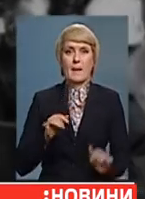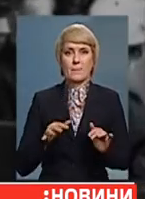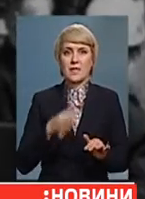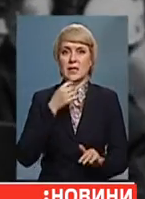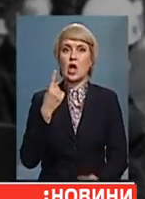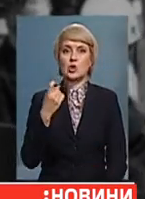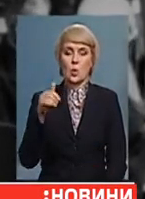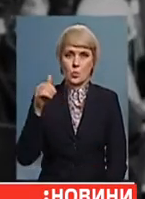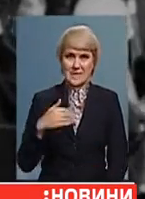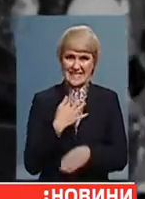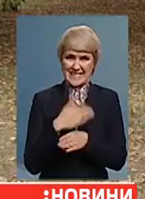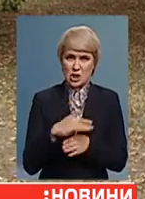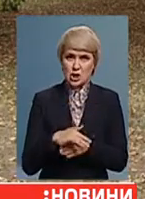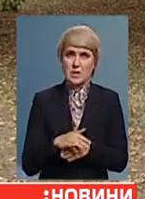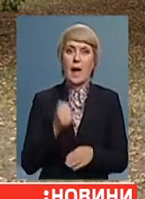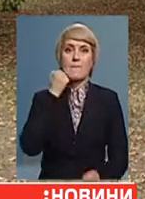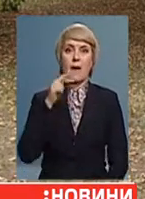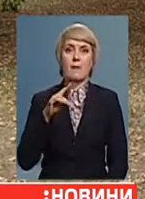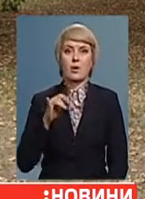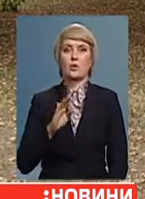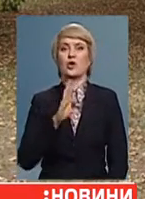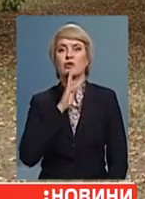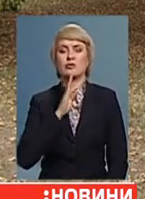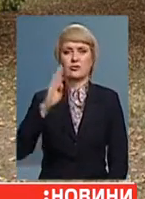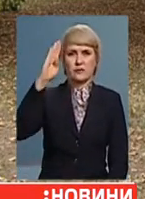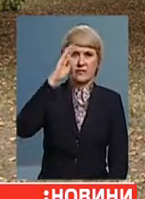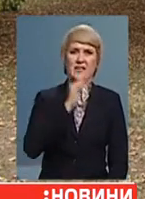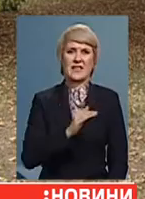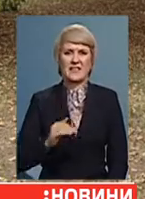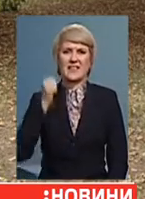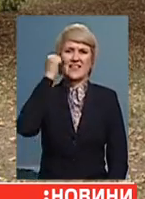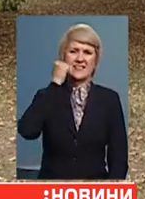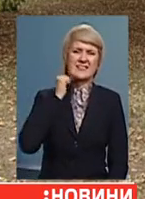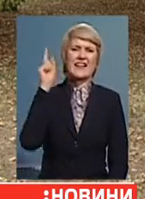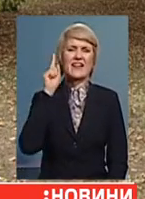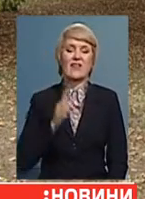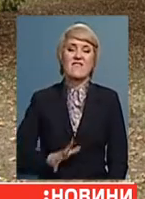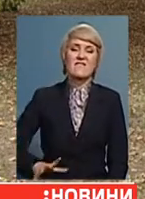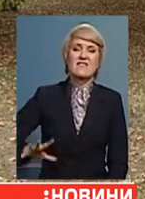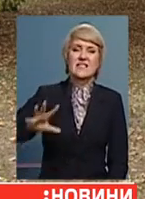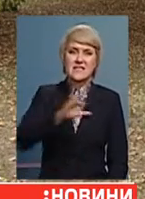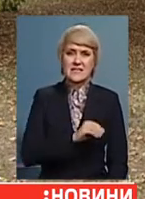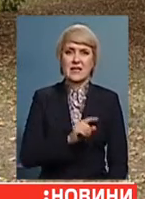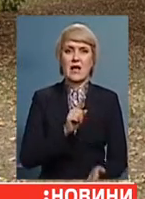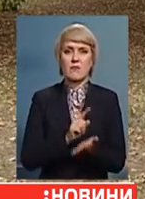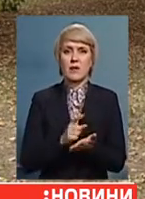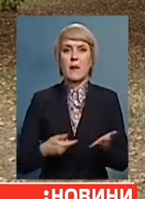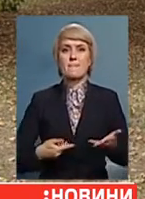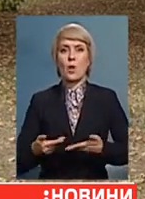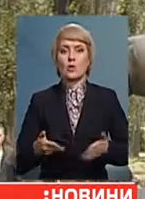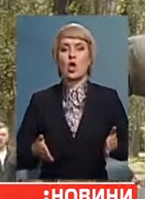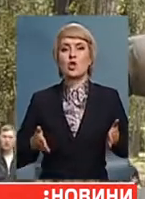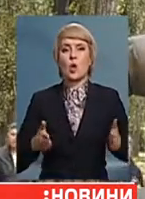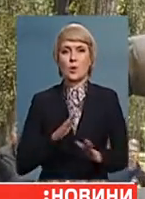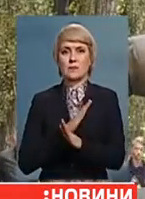тисяч знищених у Бабиному Яру. Жінки, чоловіки, діти, літні люди, євреї – усі вони мали пройти дорогою смерті.